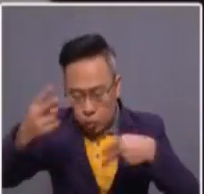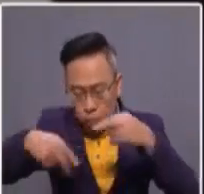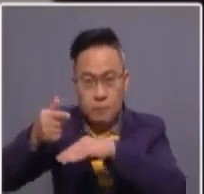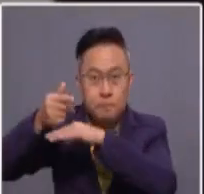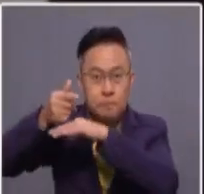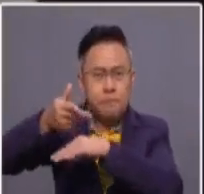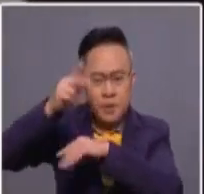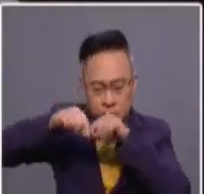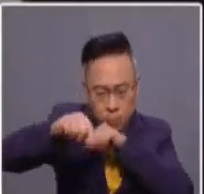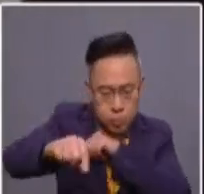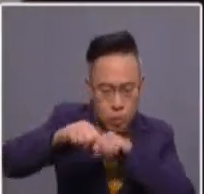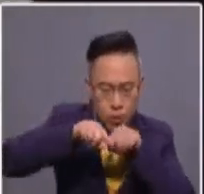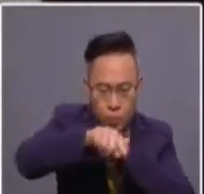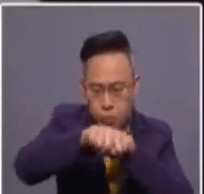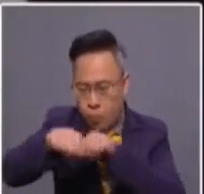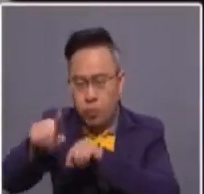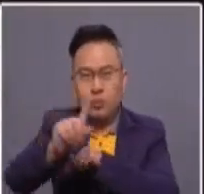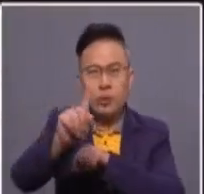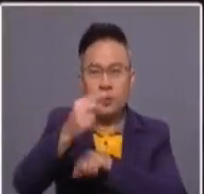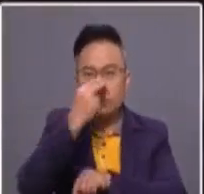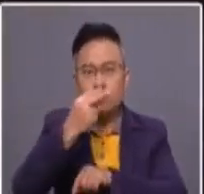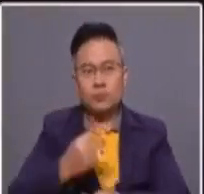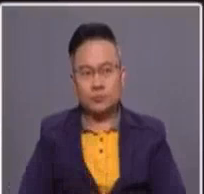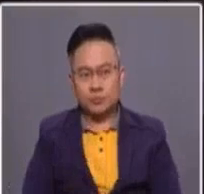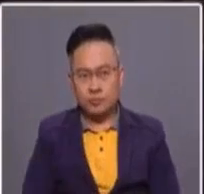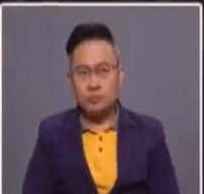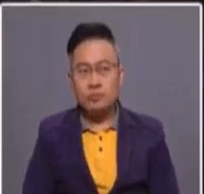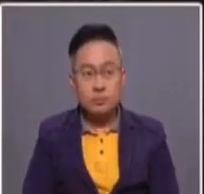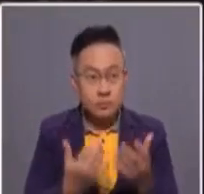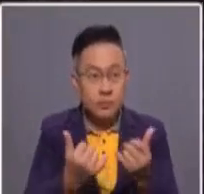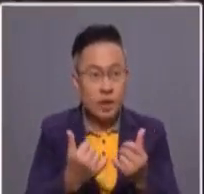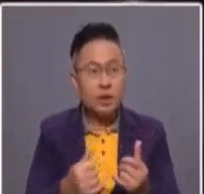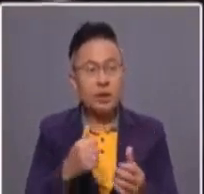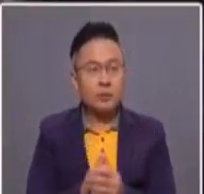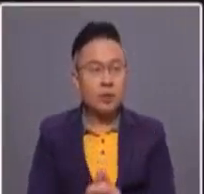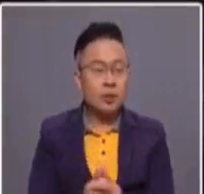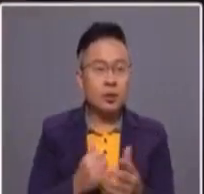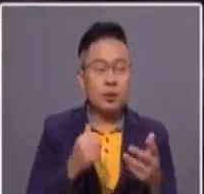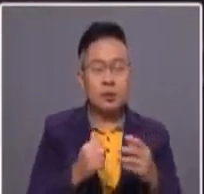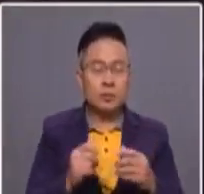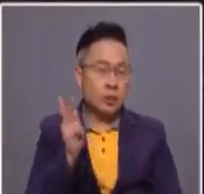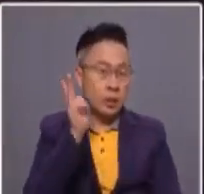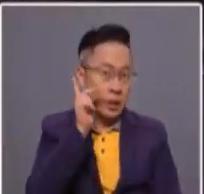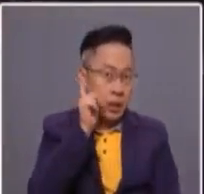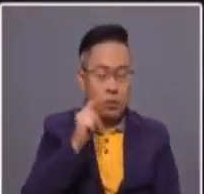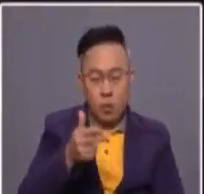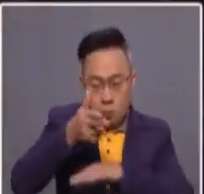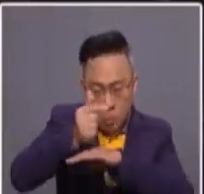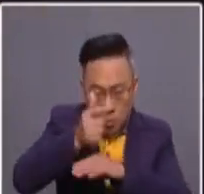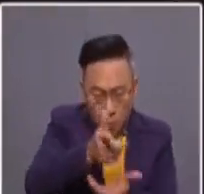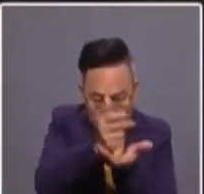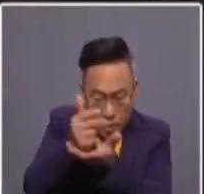คุณผู้ชมฮะก็หลังเกิดเหตุเนี่ยก็ปิดกิจการแต่ว่าบางส่วนพอทราบว่าสถานการณ์ผ่านพ้นไปแล้ว